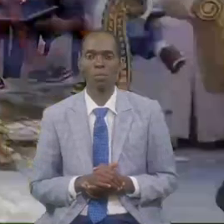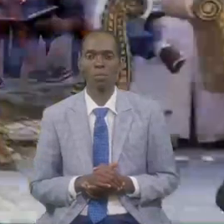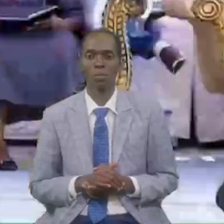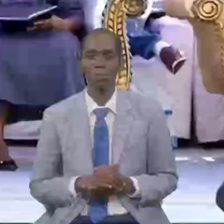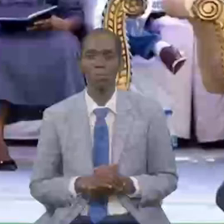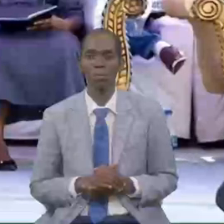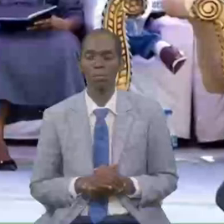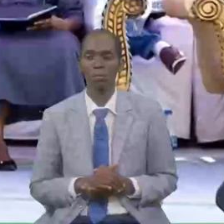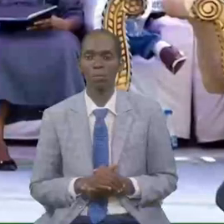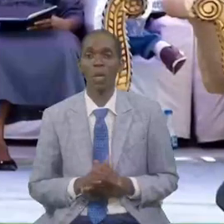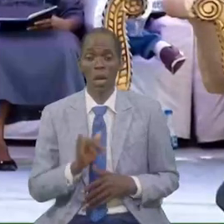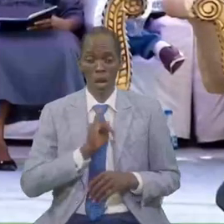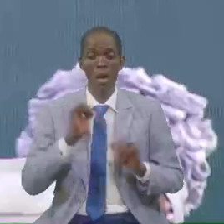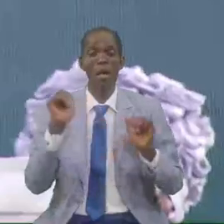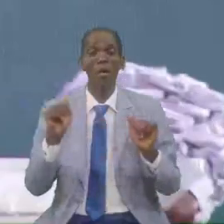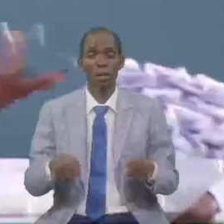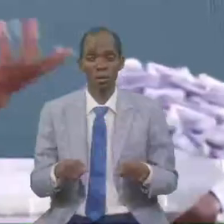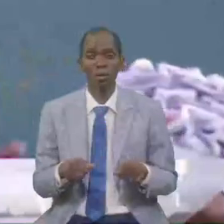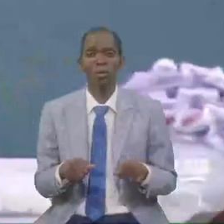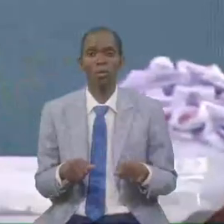Je peux. Je peux.